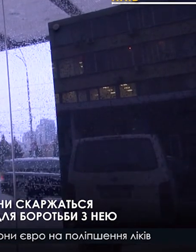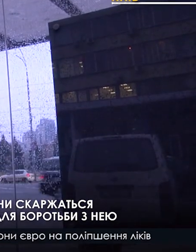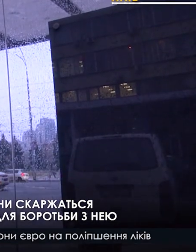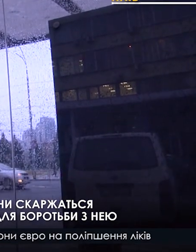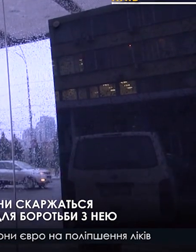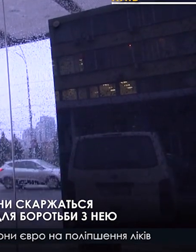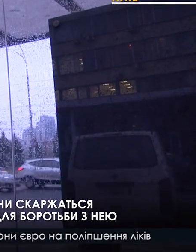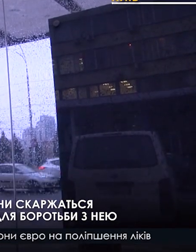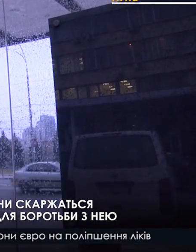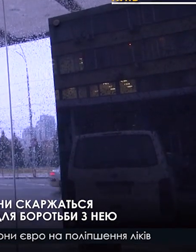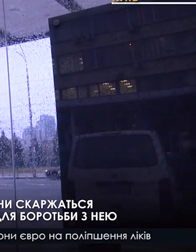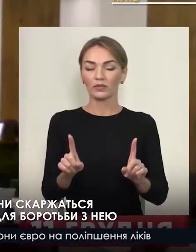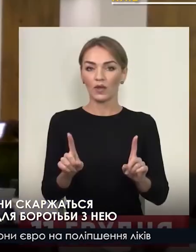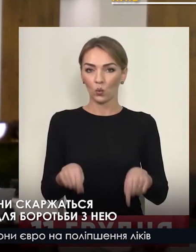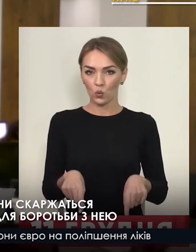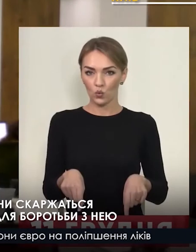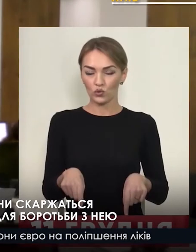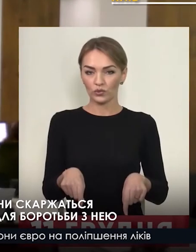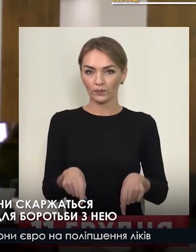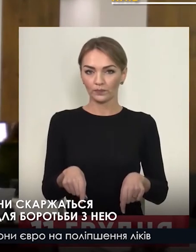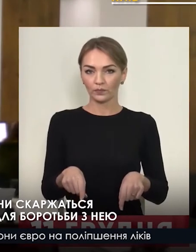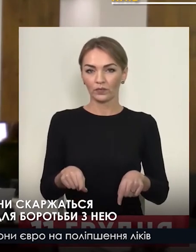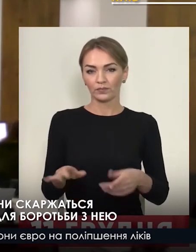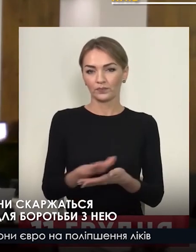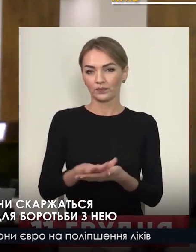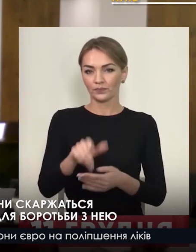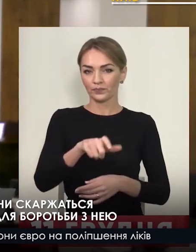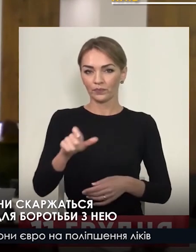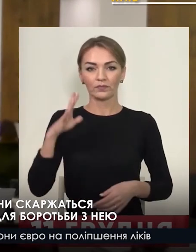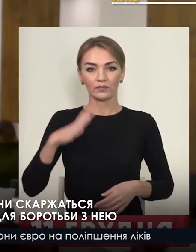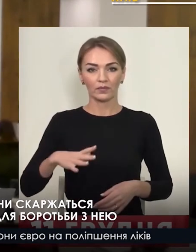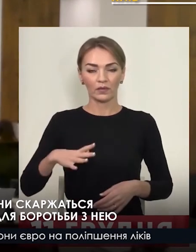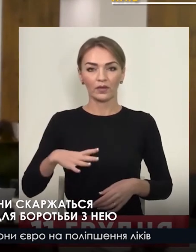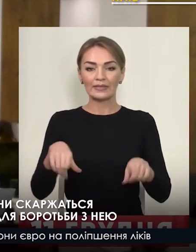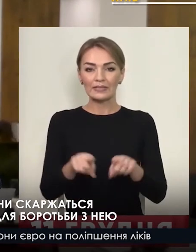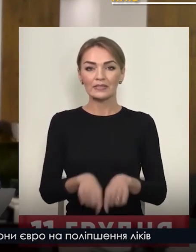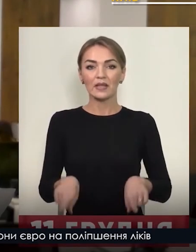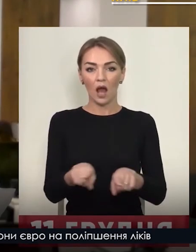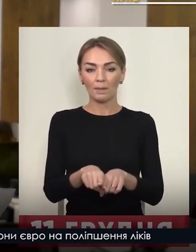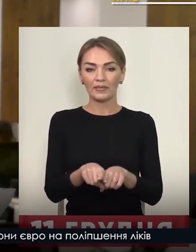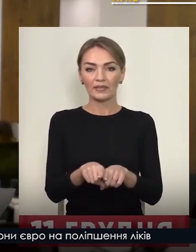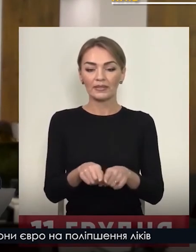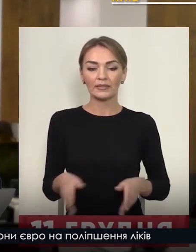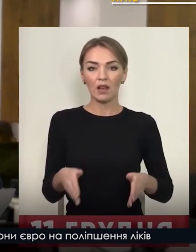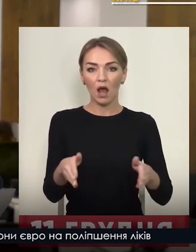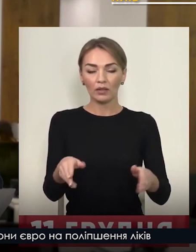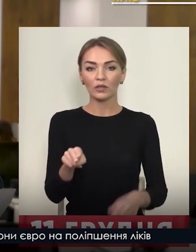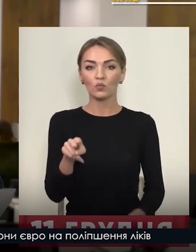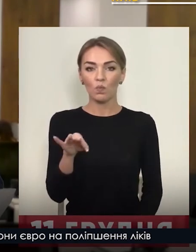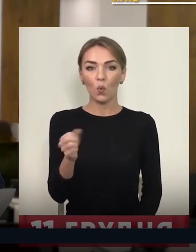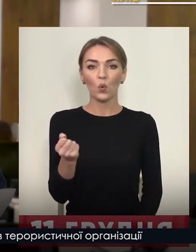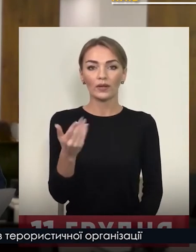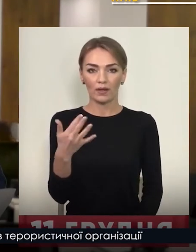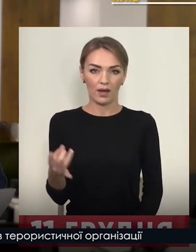тролейбусом, інша – з вантажівкою «Укрпошти». Дорожникам довелося обробляти одні ж ті ж самі ділянки вулиць по кілька